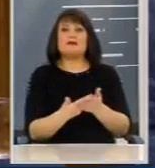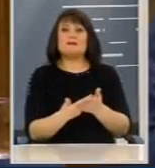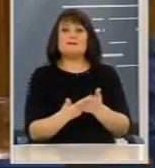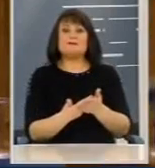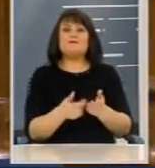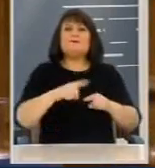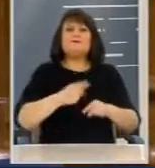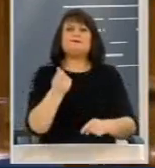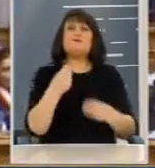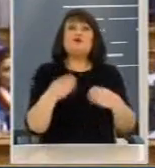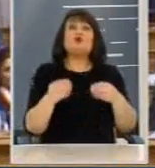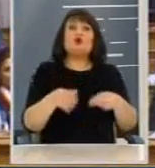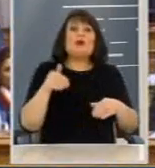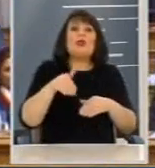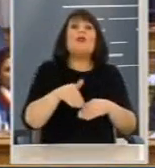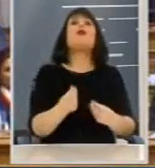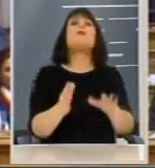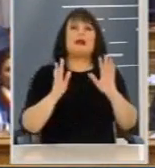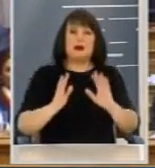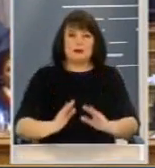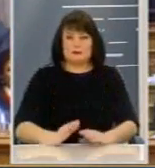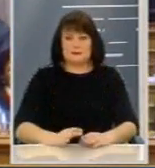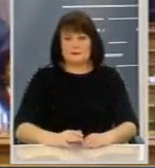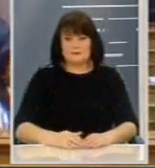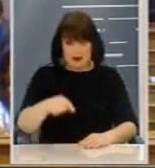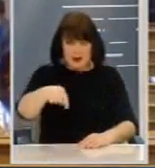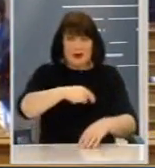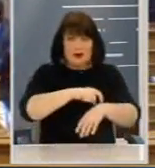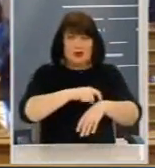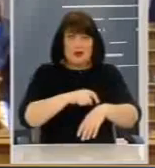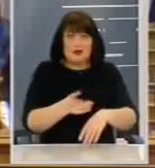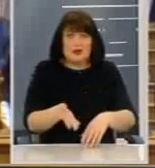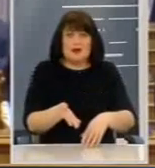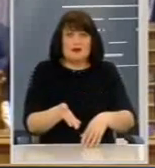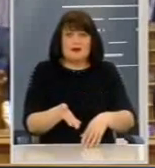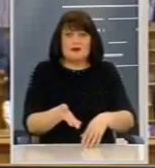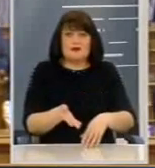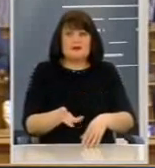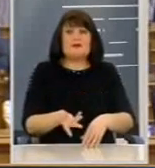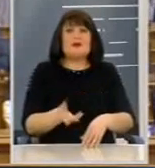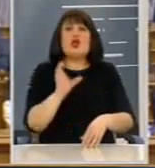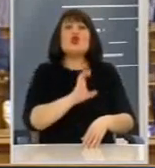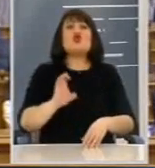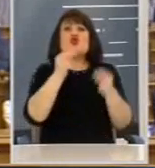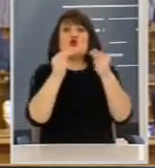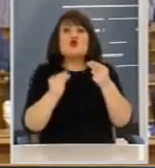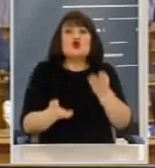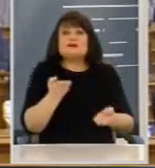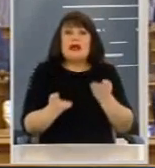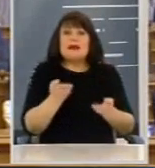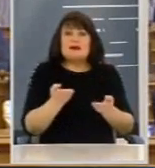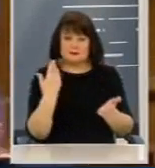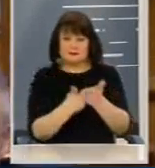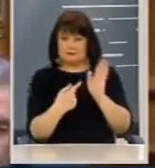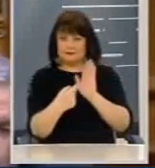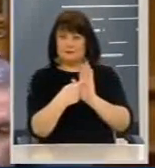ελληνική οικονομία δεν πάει καλά. Ακόμα και τώρα. Ακόμα και τώρα που βγαίνει η Eurostat και αποδεικνύει